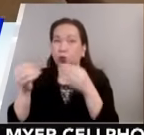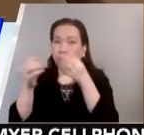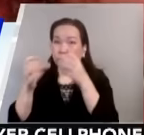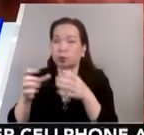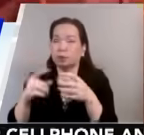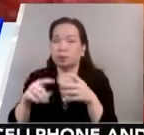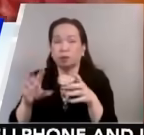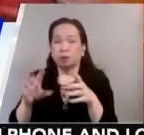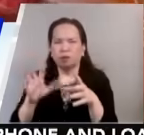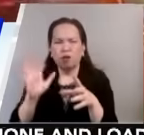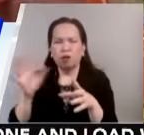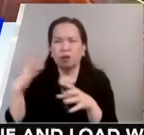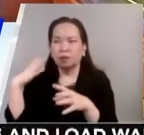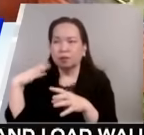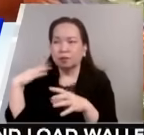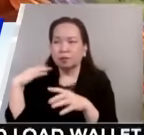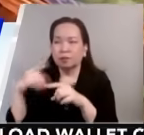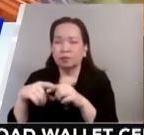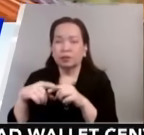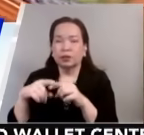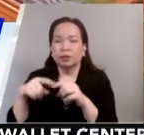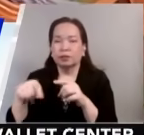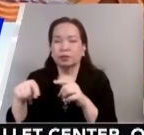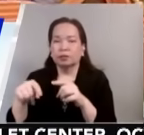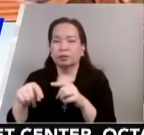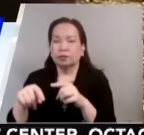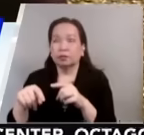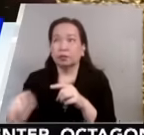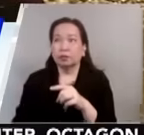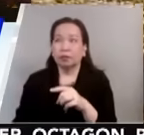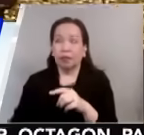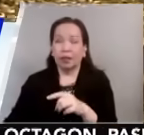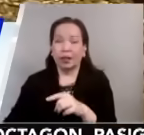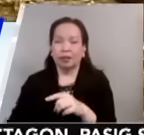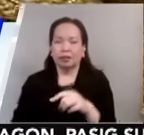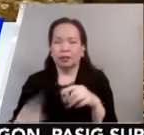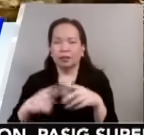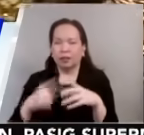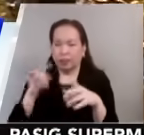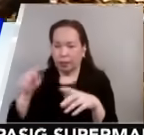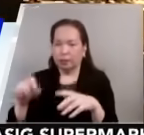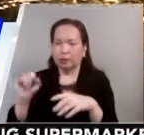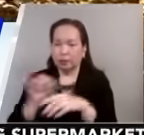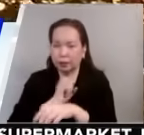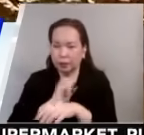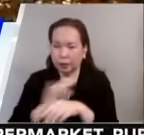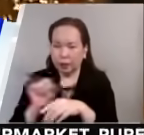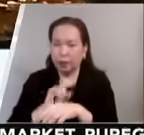pampaswerte susi pa rin daw sa pag-asenso ang sipag tiyaga at